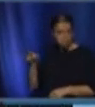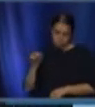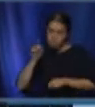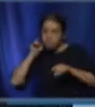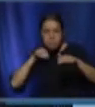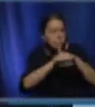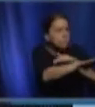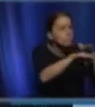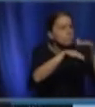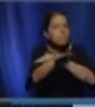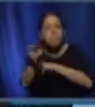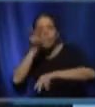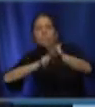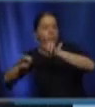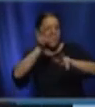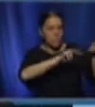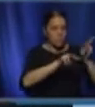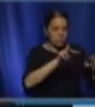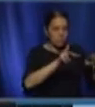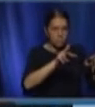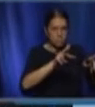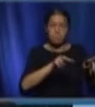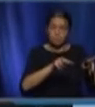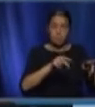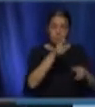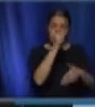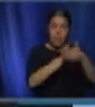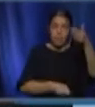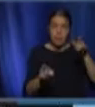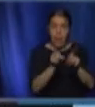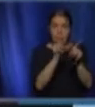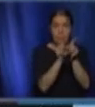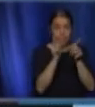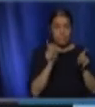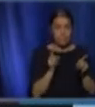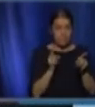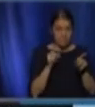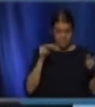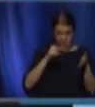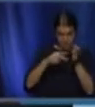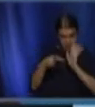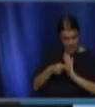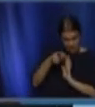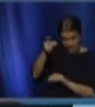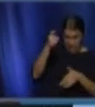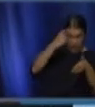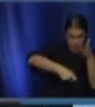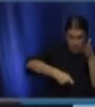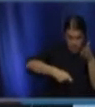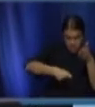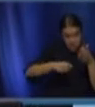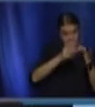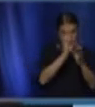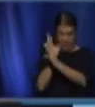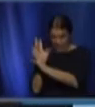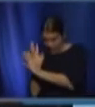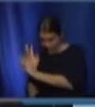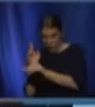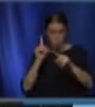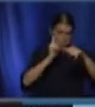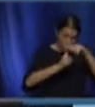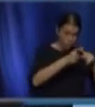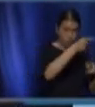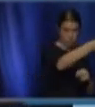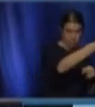Il y aura des amendes, effectivement. De distribuer du côté des propriétaires aussi, du côté des clients. Aussi, les syndiqués de l'enseignement se disent inquiets